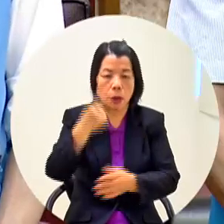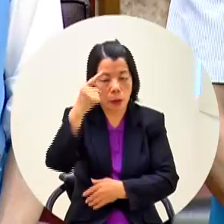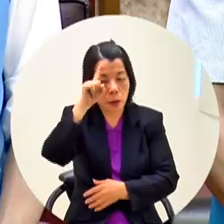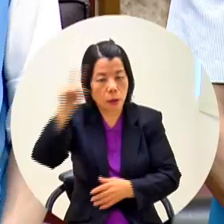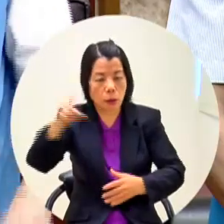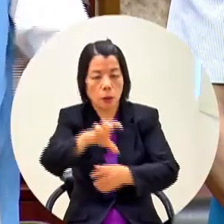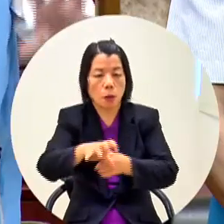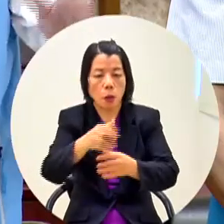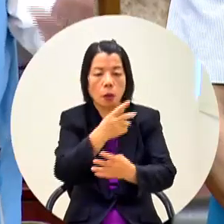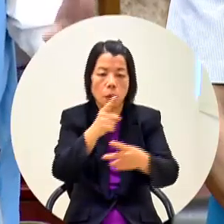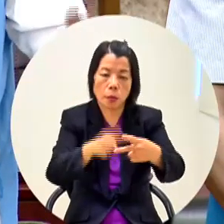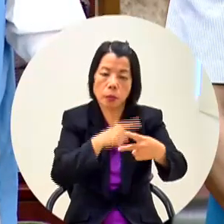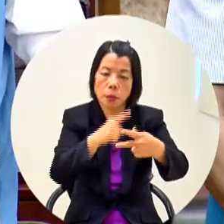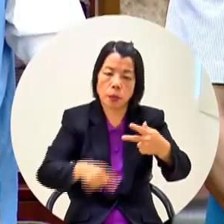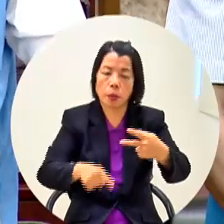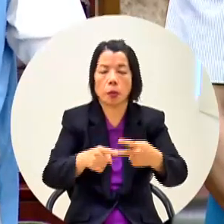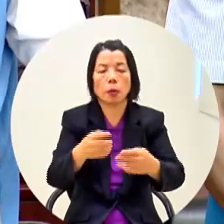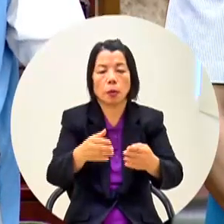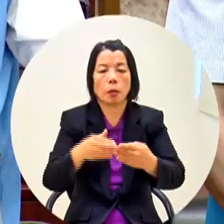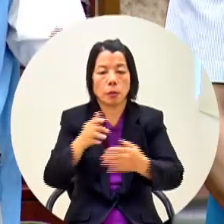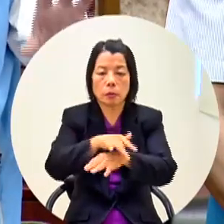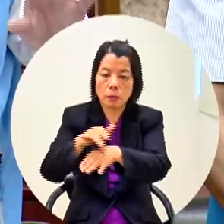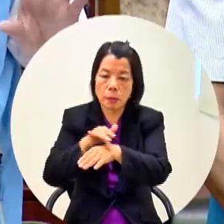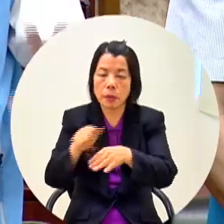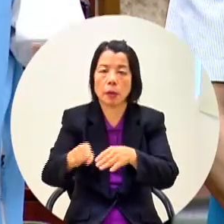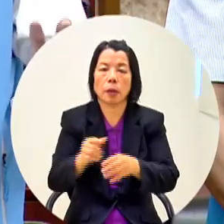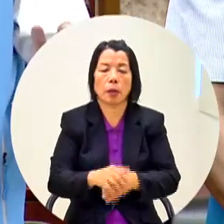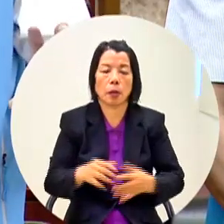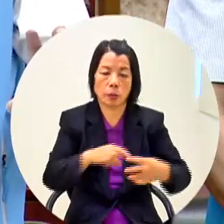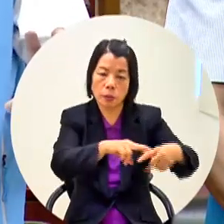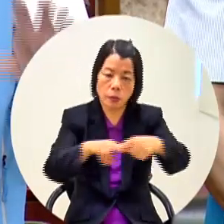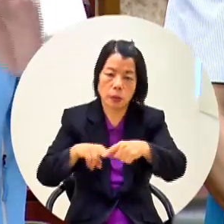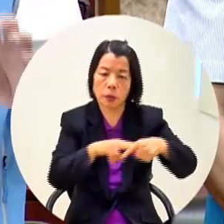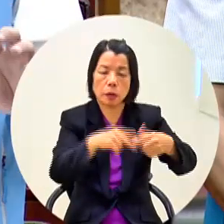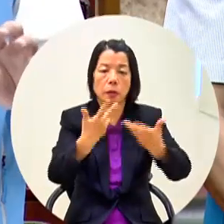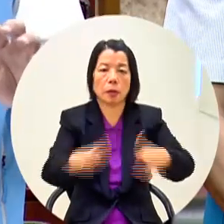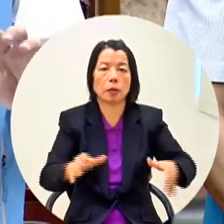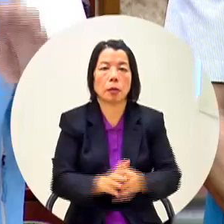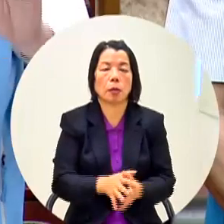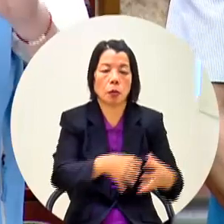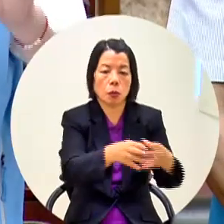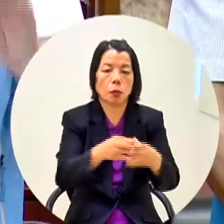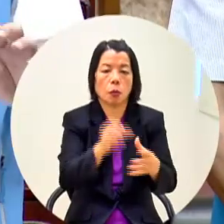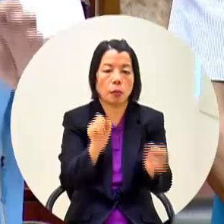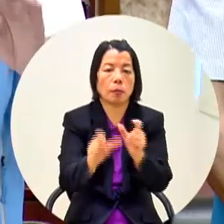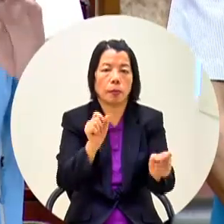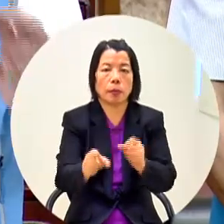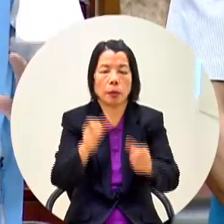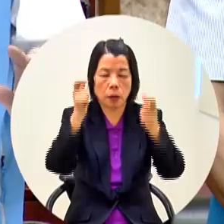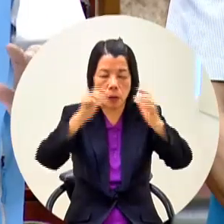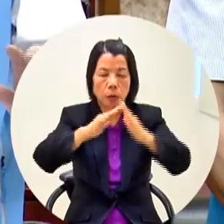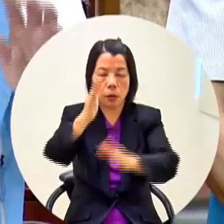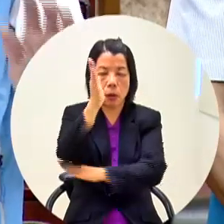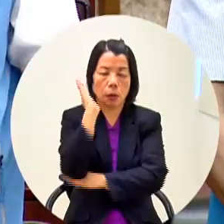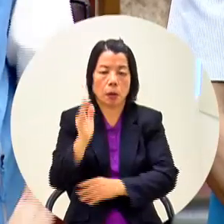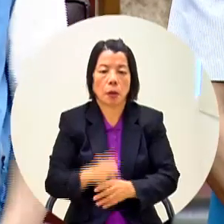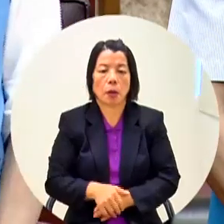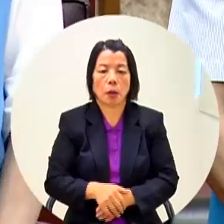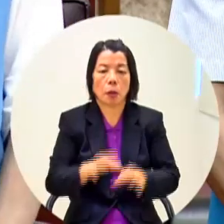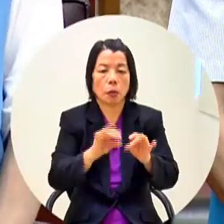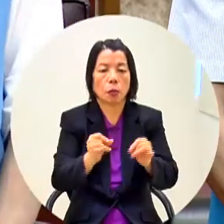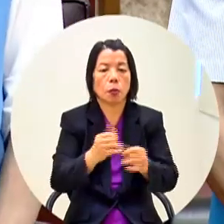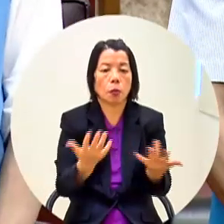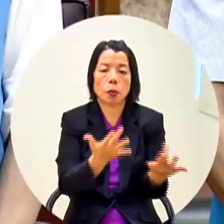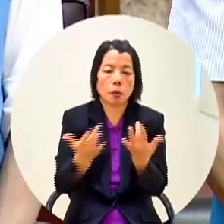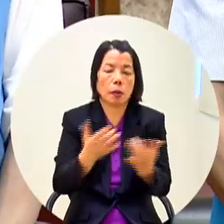动，还有我们媒合的很多企业以及团购高雄市政府我们高雄市所土产的一些水